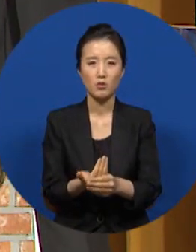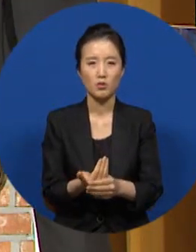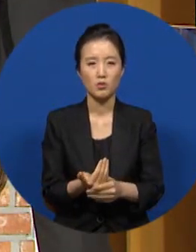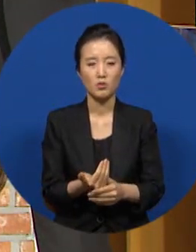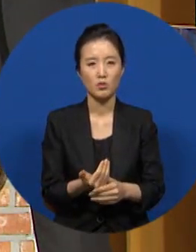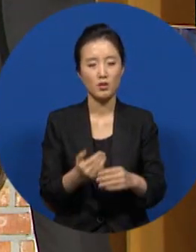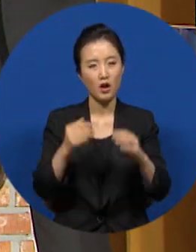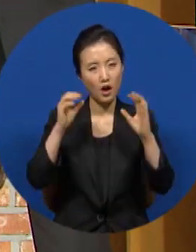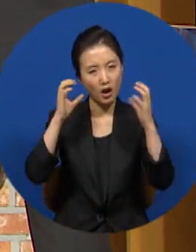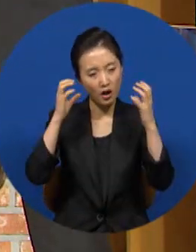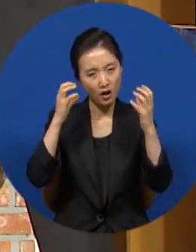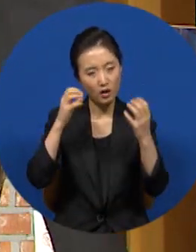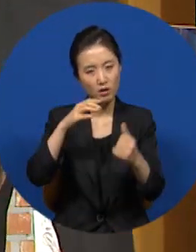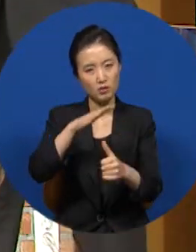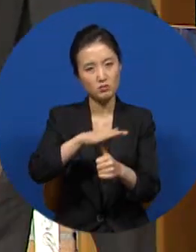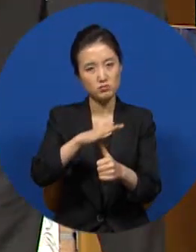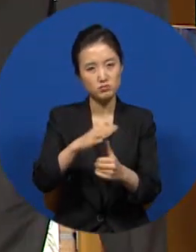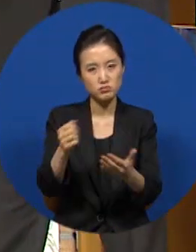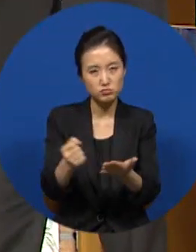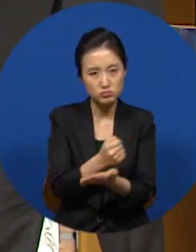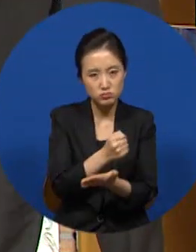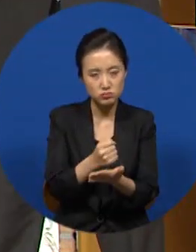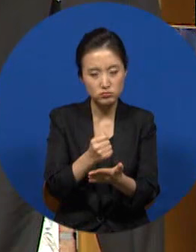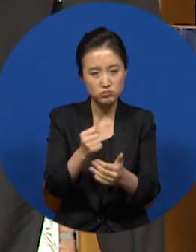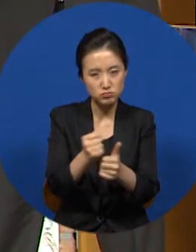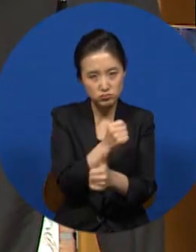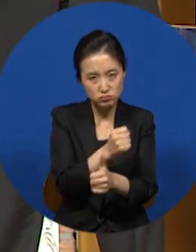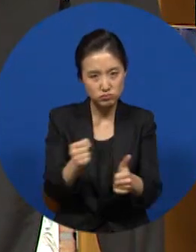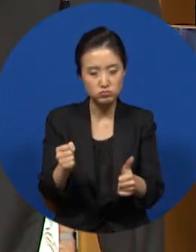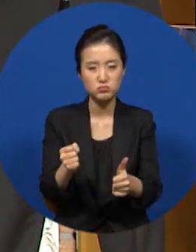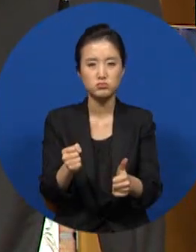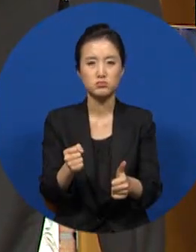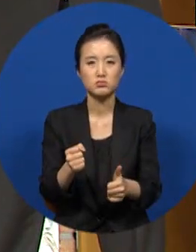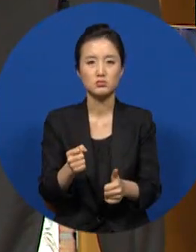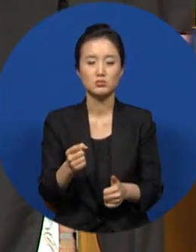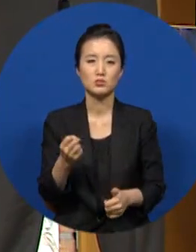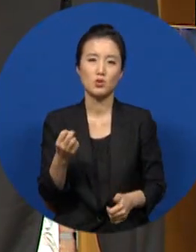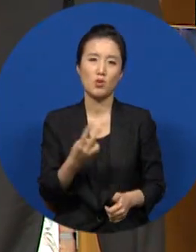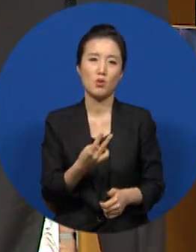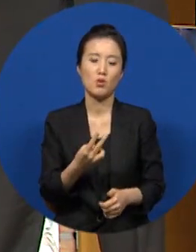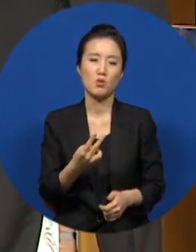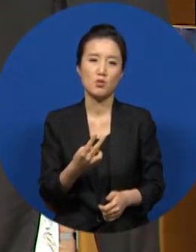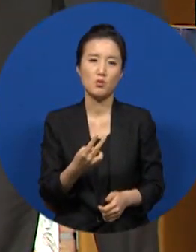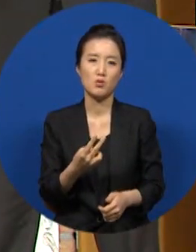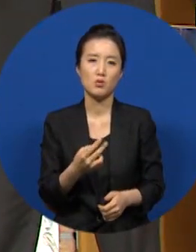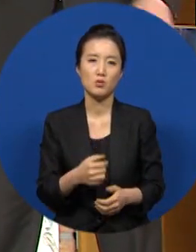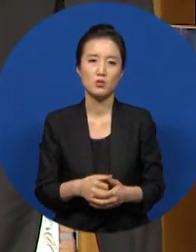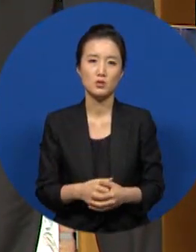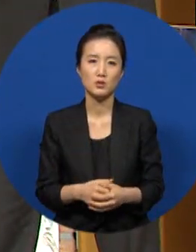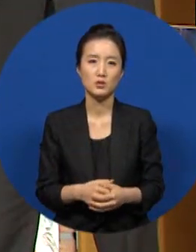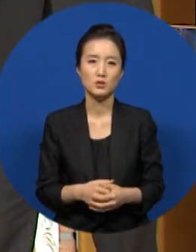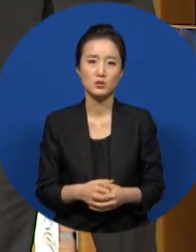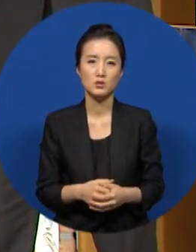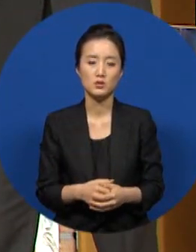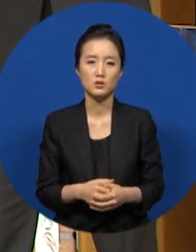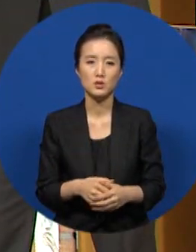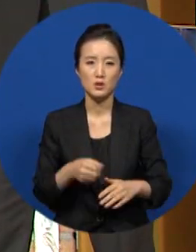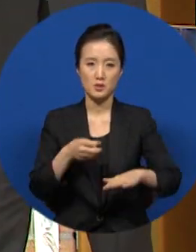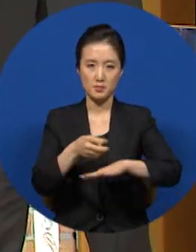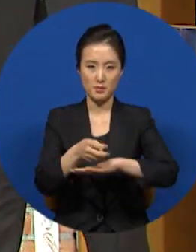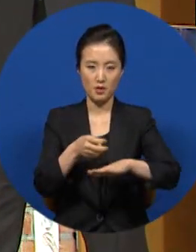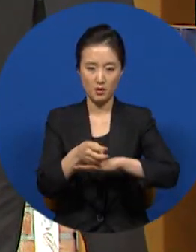아동학대 사건이 많습니다. 그리고 또 유치원생을 또 학교에 저기 뭡니까 스쿨버스 안에